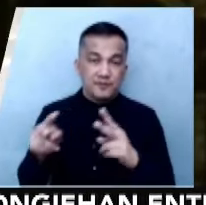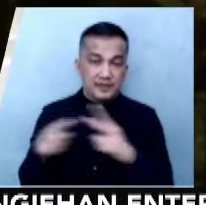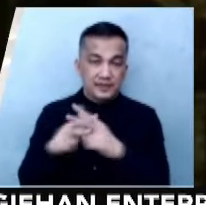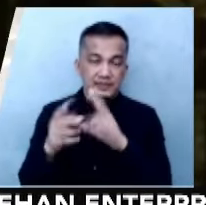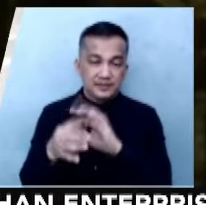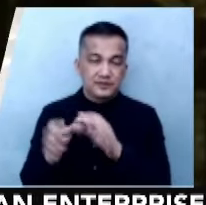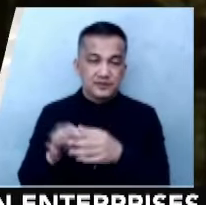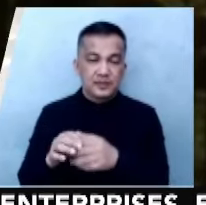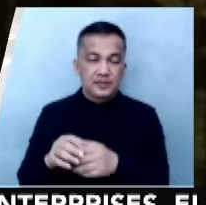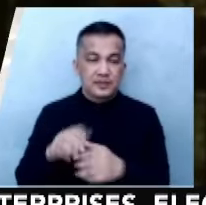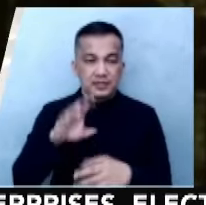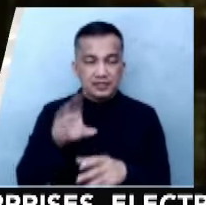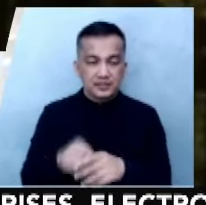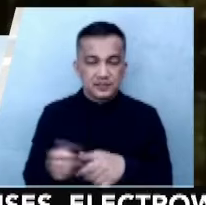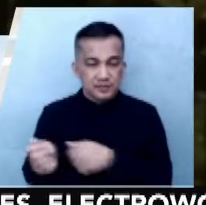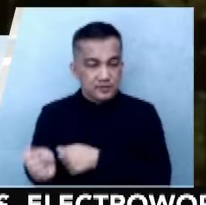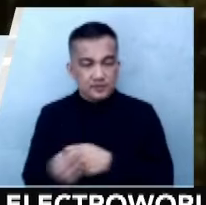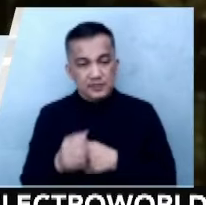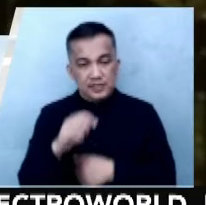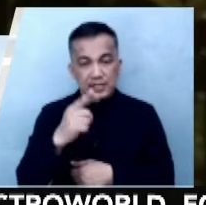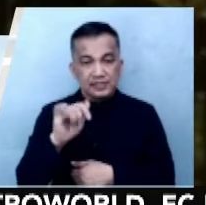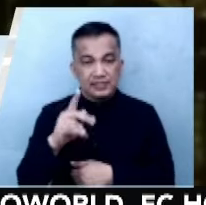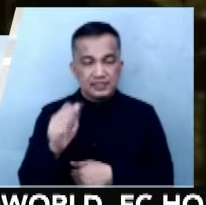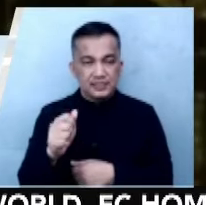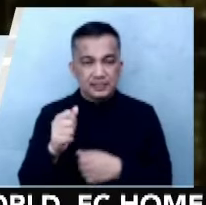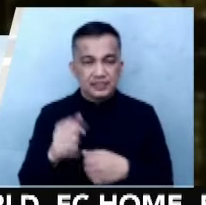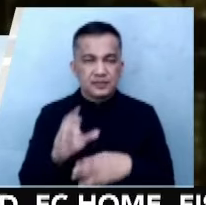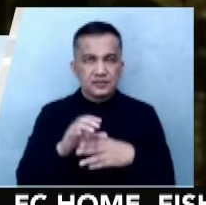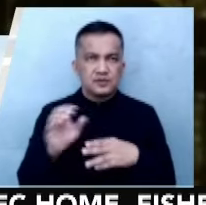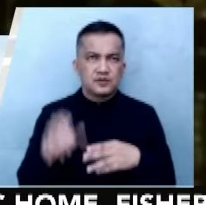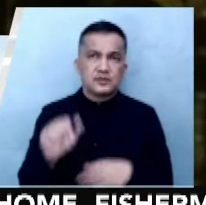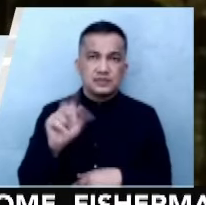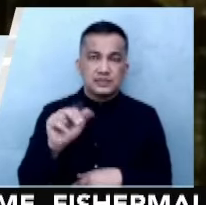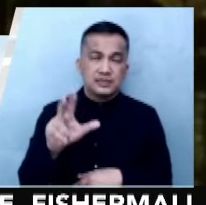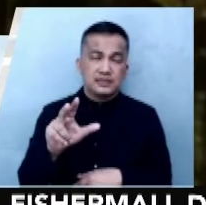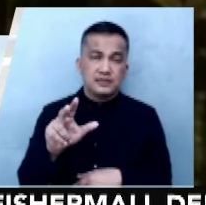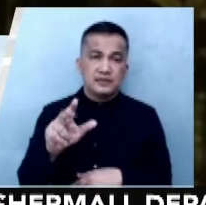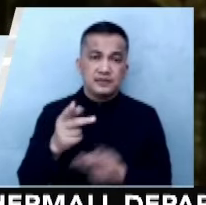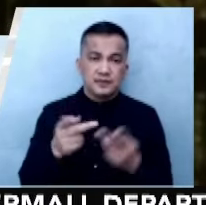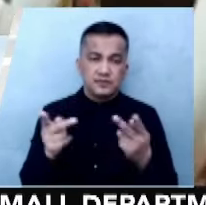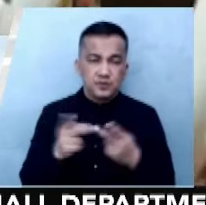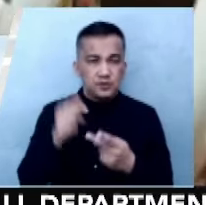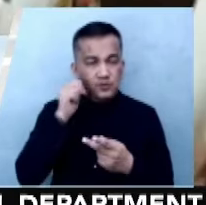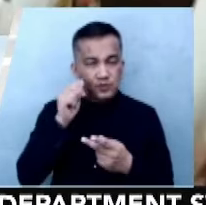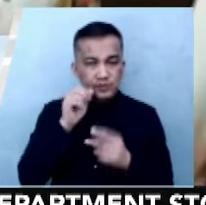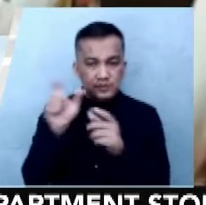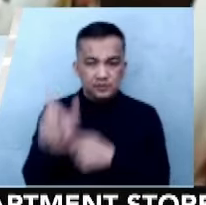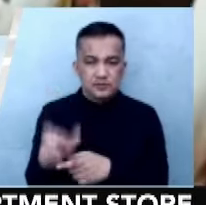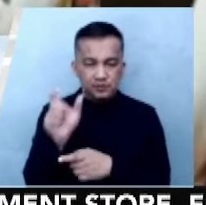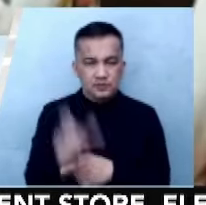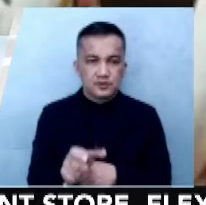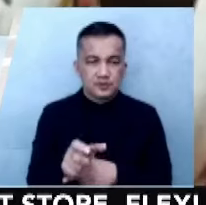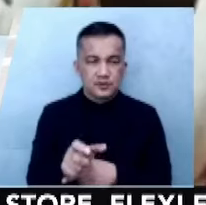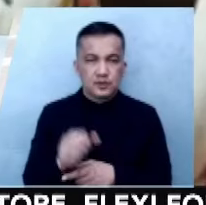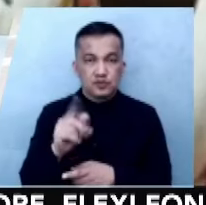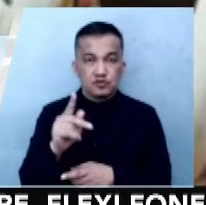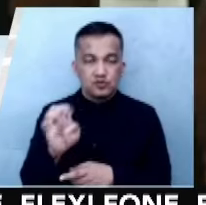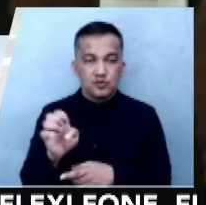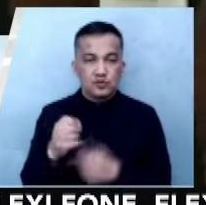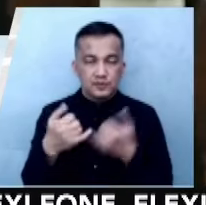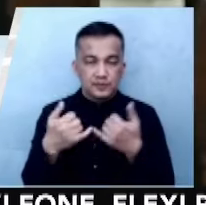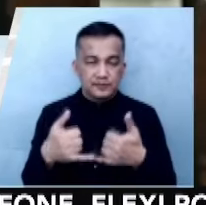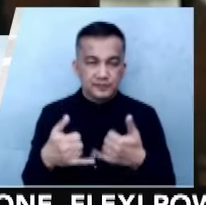na si Dottie Ardina na nagtapos sa 13th spot ng Women's Individual Stroke Play. Gayun din ang